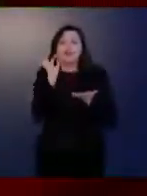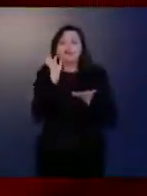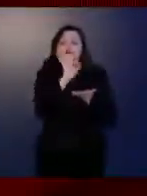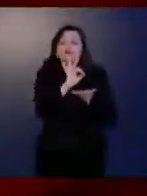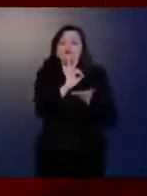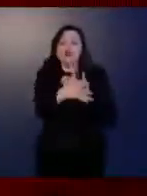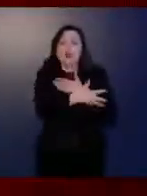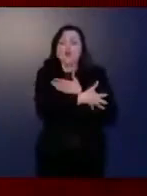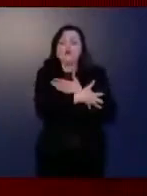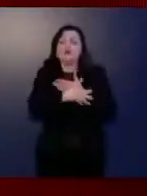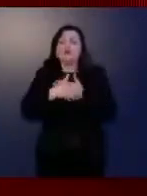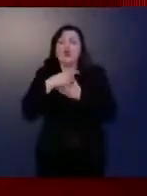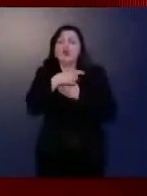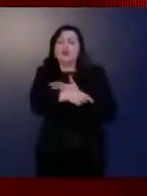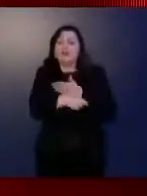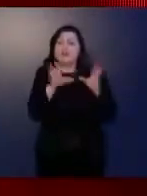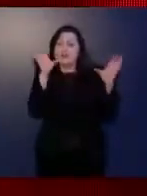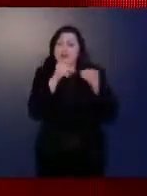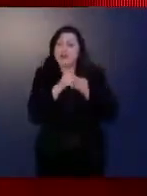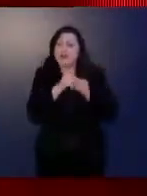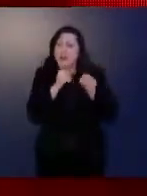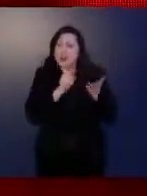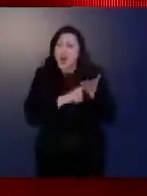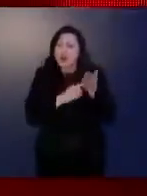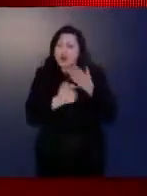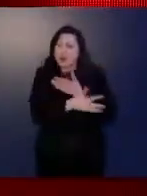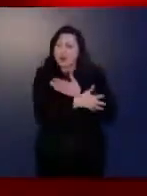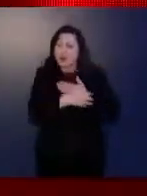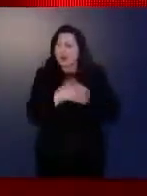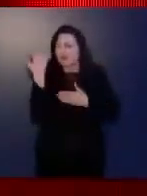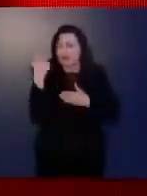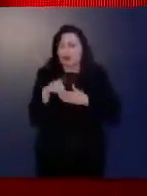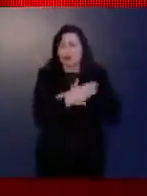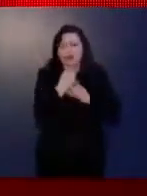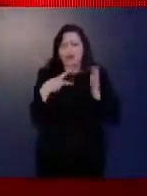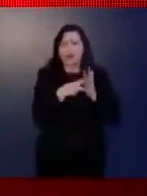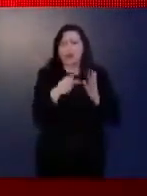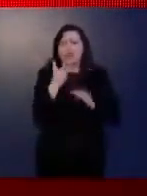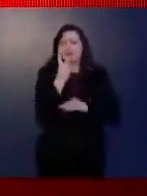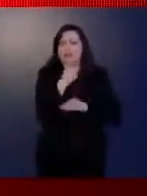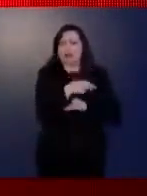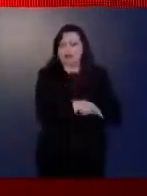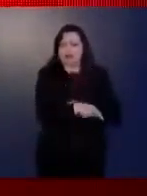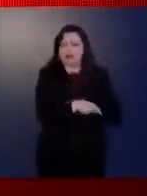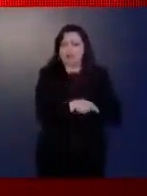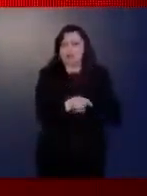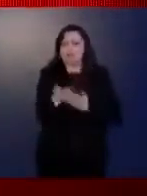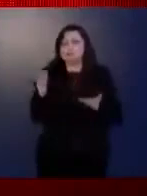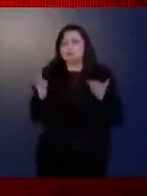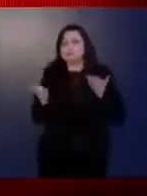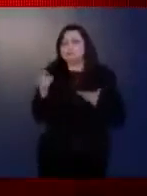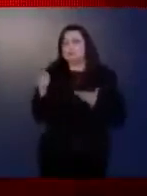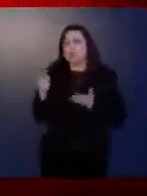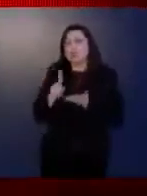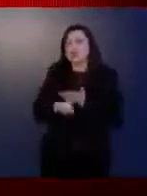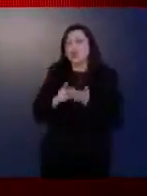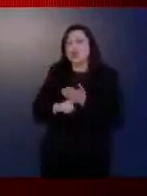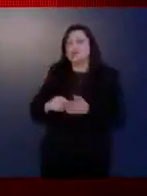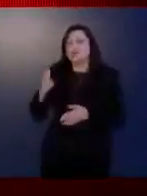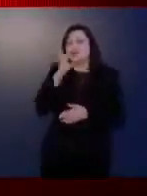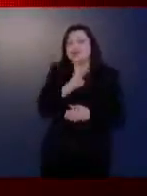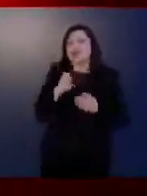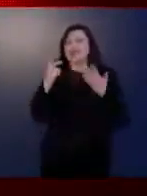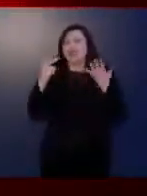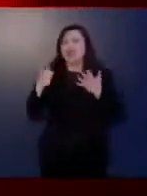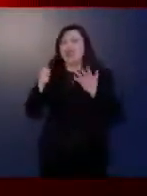στο νόμο το πτωχευτικό που πέρασε το 2020, σε σχέση με το νόμο 3869